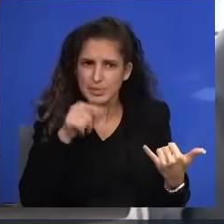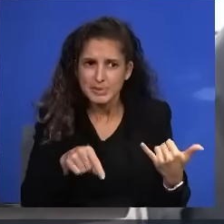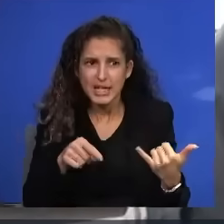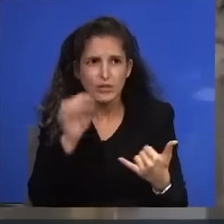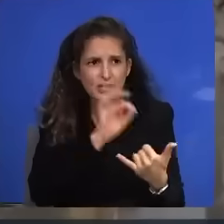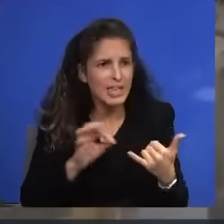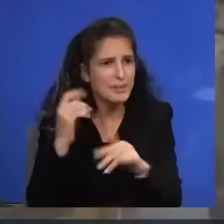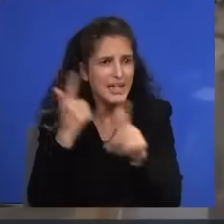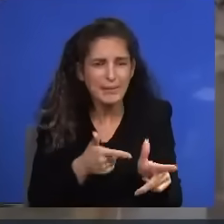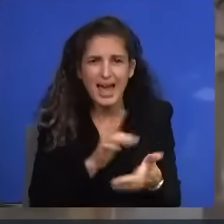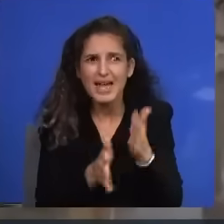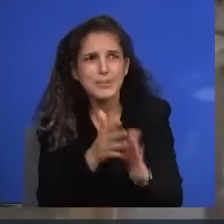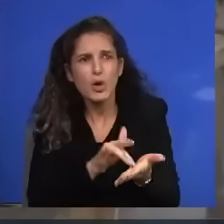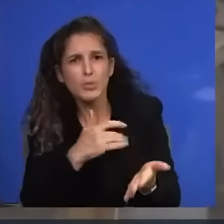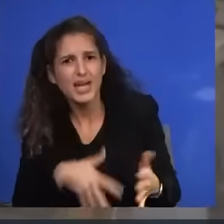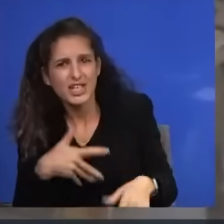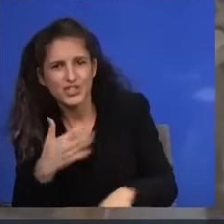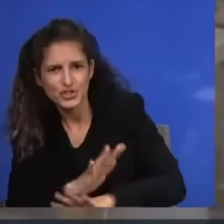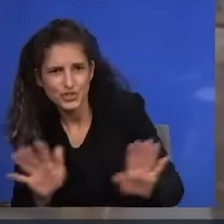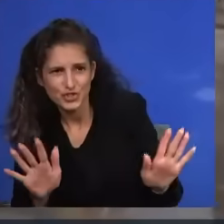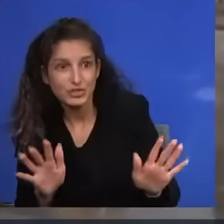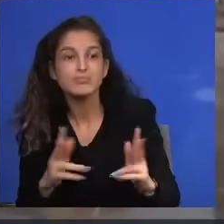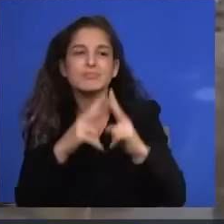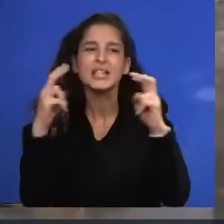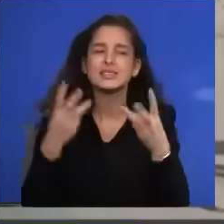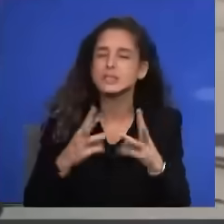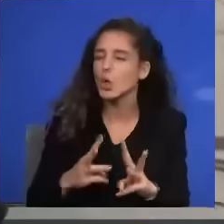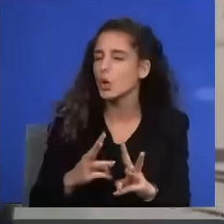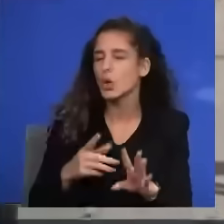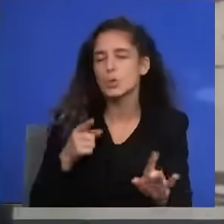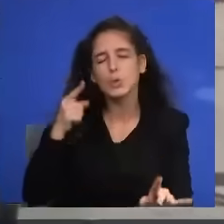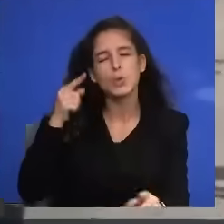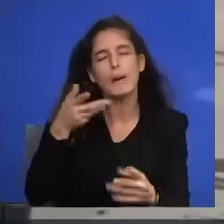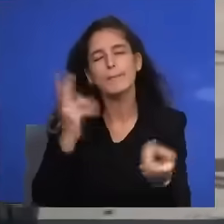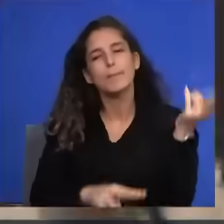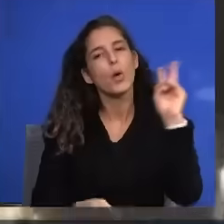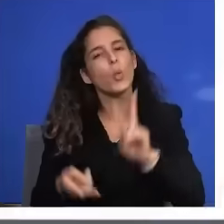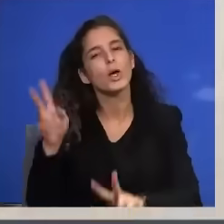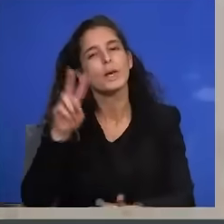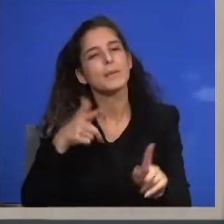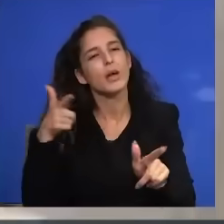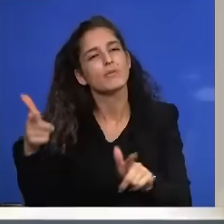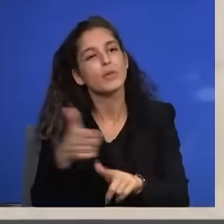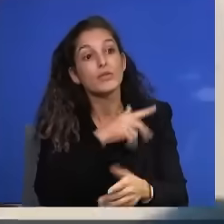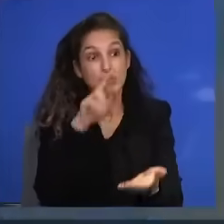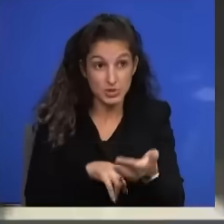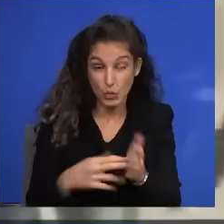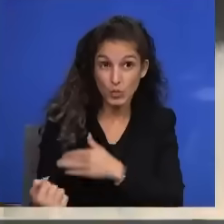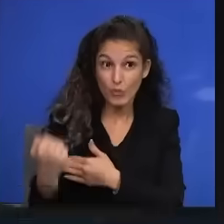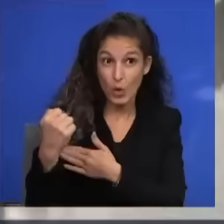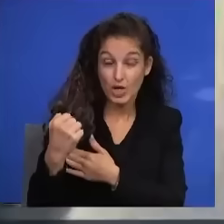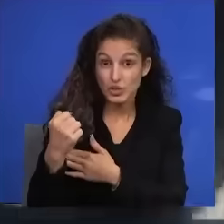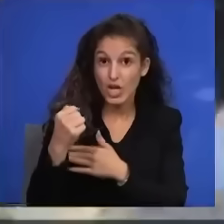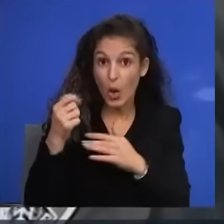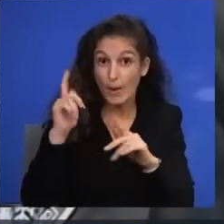מקום לרגש. העיר שדרות חטפה מכה קשה של עשרות הרוגים במהלך הקרבות, בזכות מעשי הגבורה של הלוחמים נמנע אסון כבד